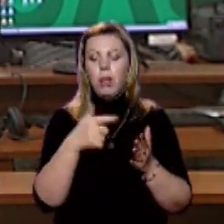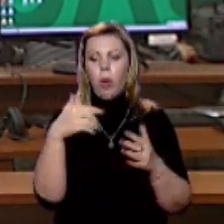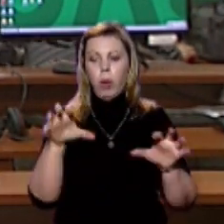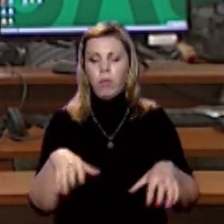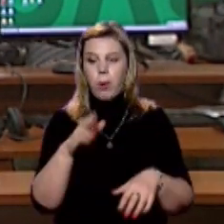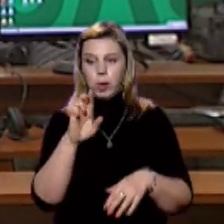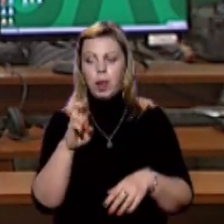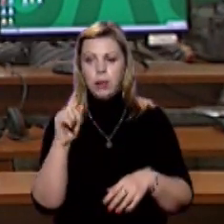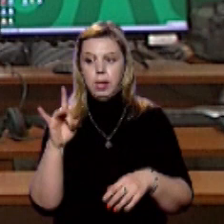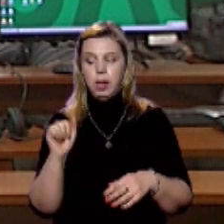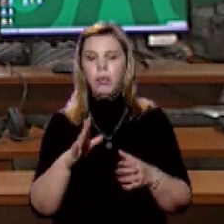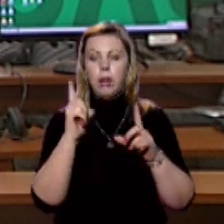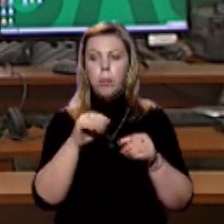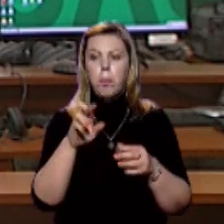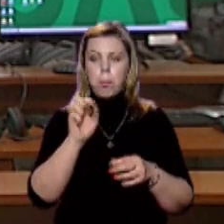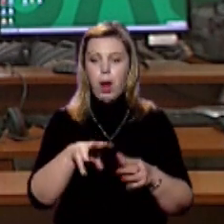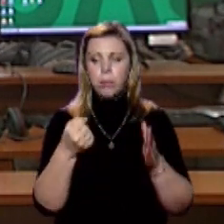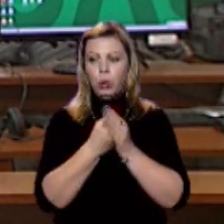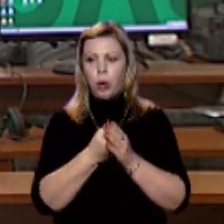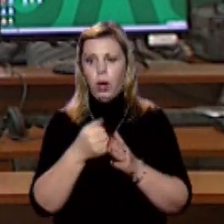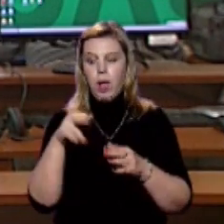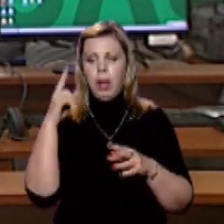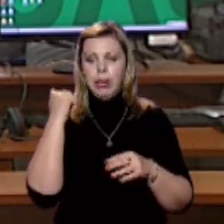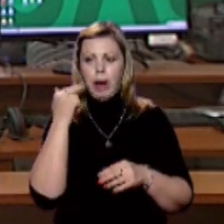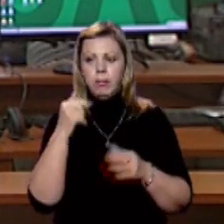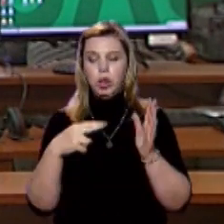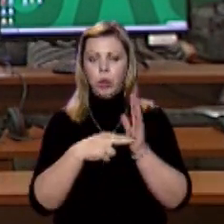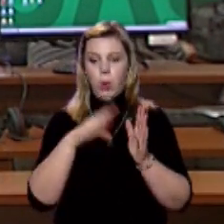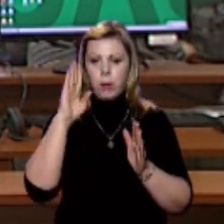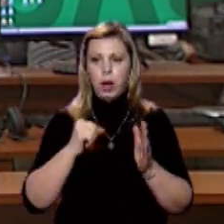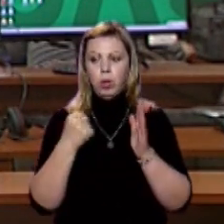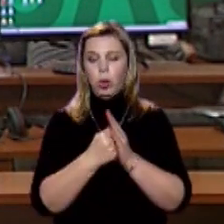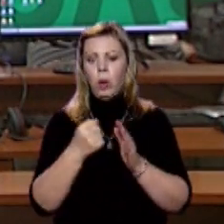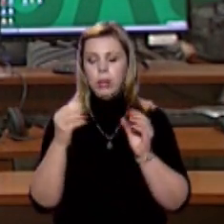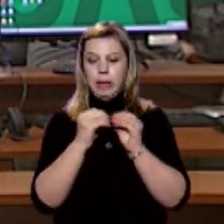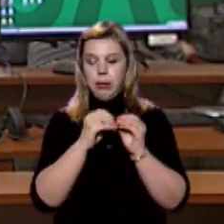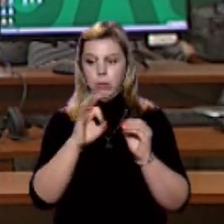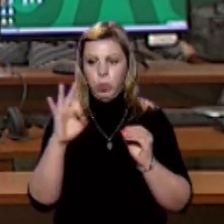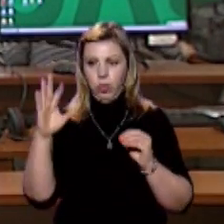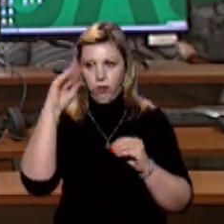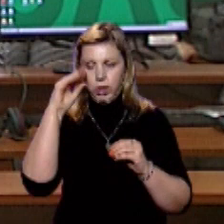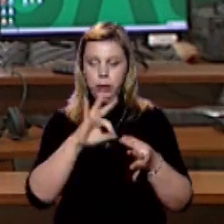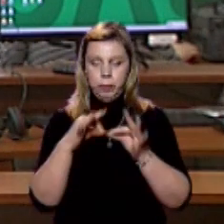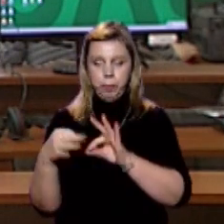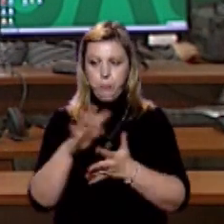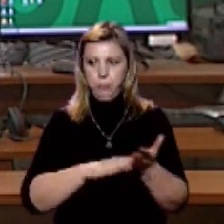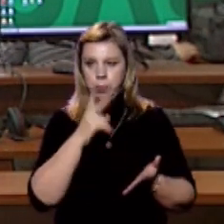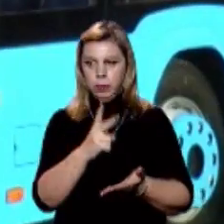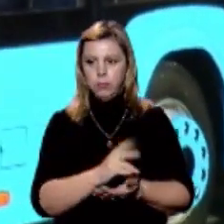Богдан Андрієв. Їздитимуть вони із БАМу до мікрорайону Дравці з 7-ї ранку до 22-ї години. Докладніше далі.